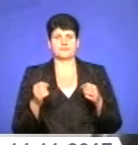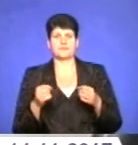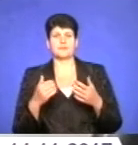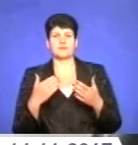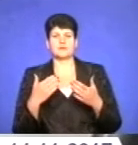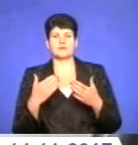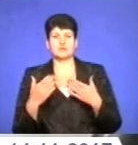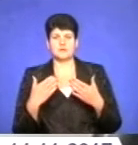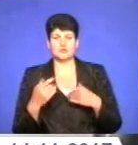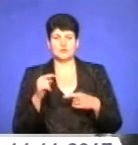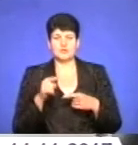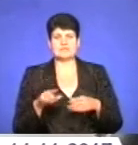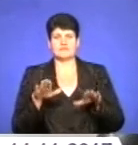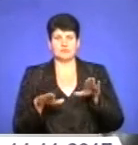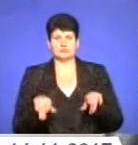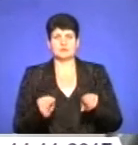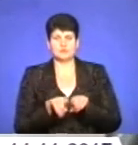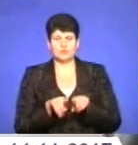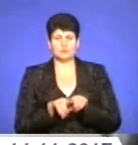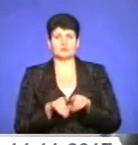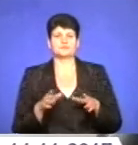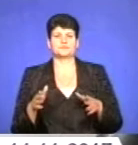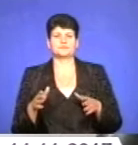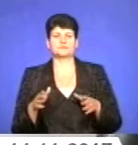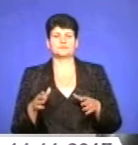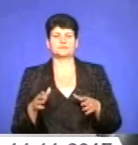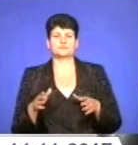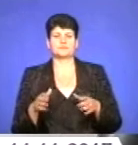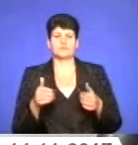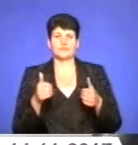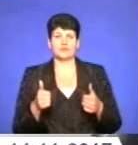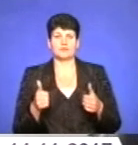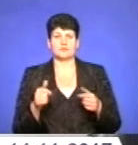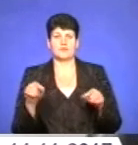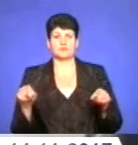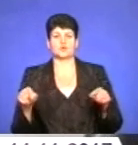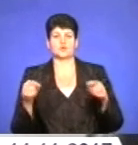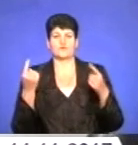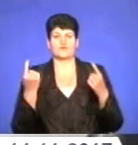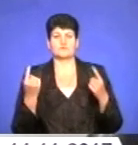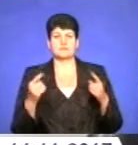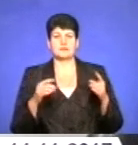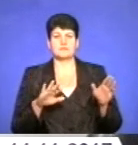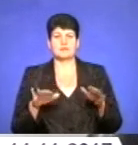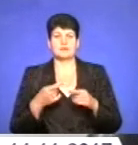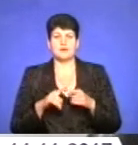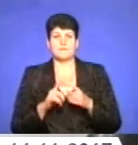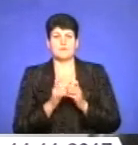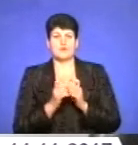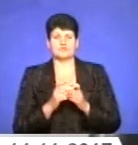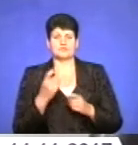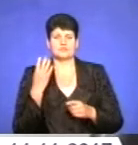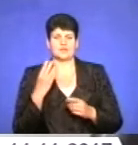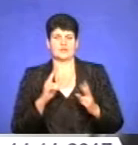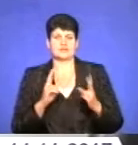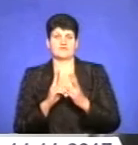з вагою він підійшов гонкою веса, добре встановився після неї і боровся 4